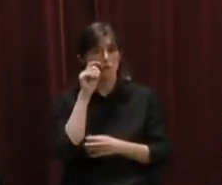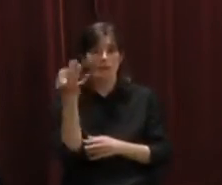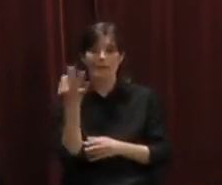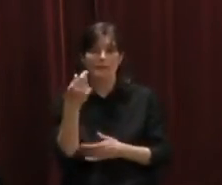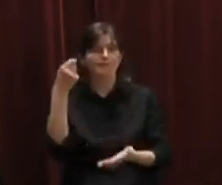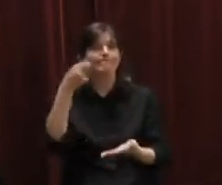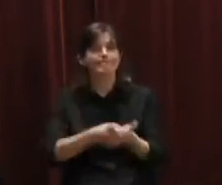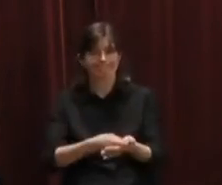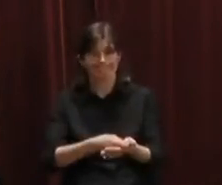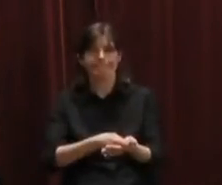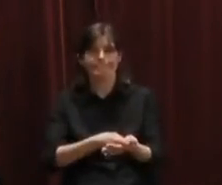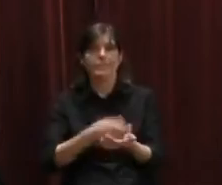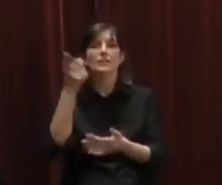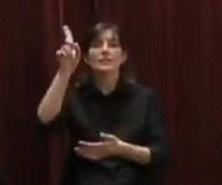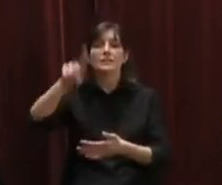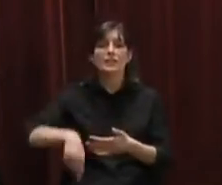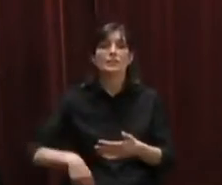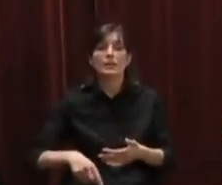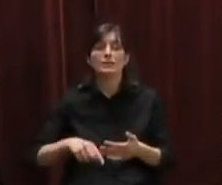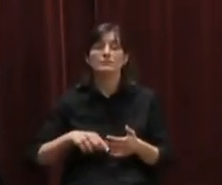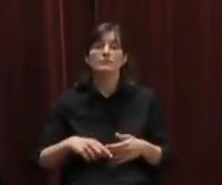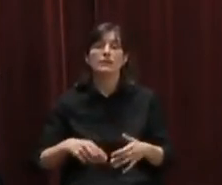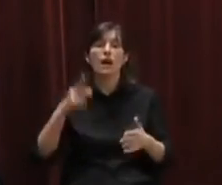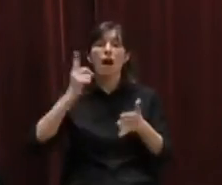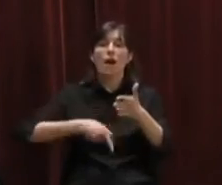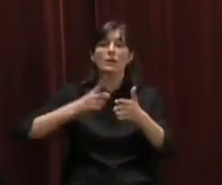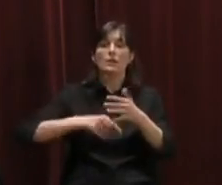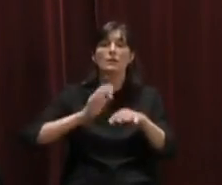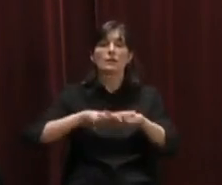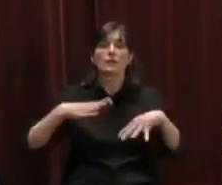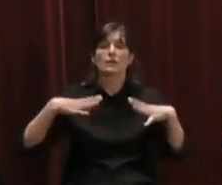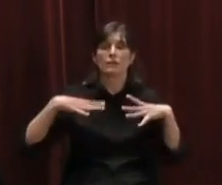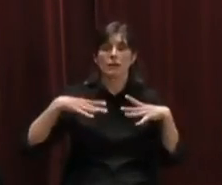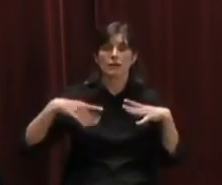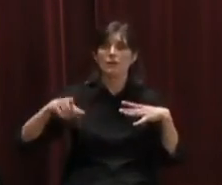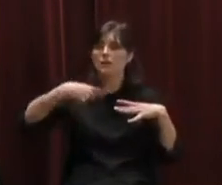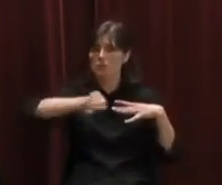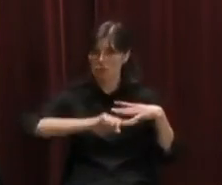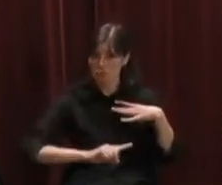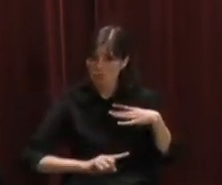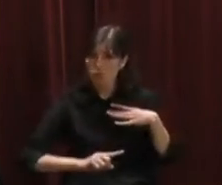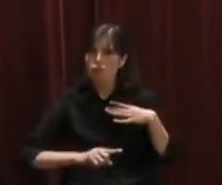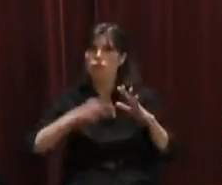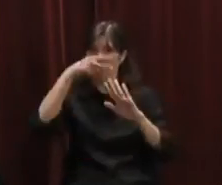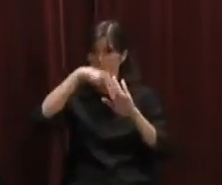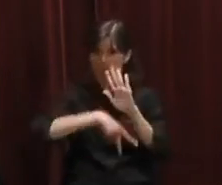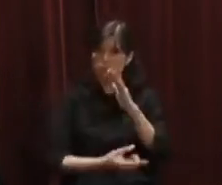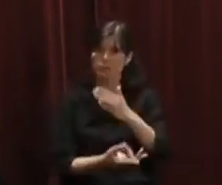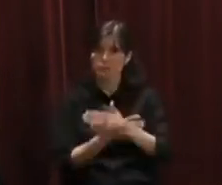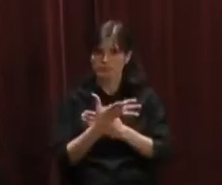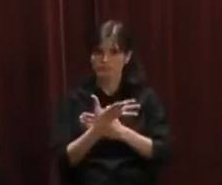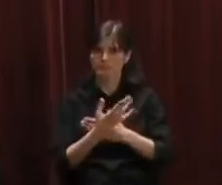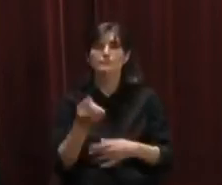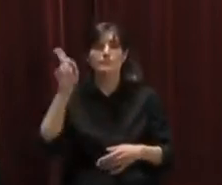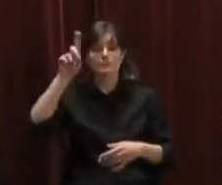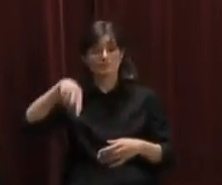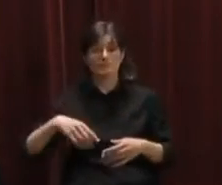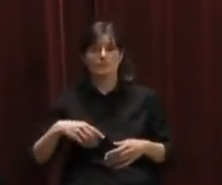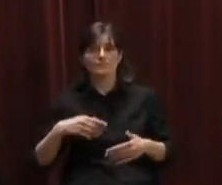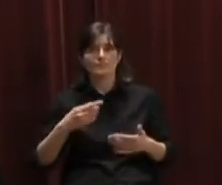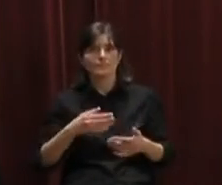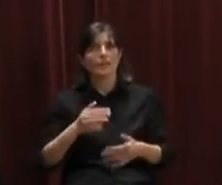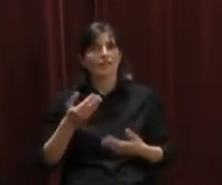a més, és cert que els nostres treballadors i treballadores han pogut gaudir d'aquest allargament de temporada que han treballat entre